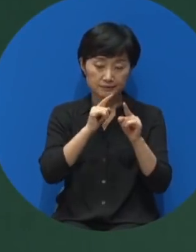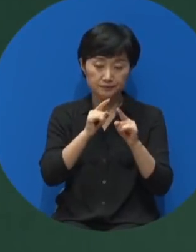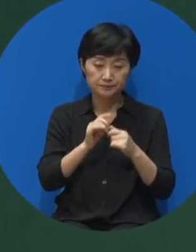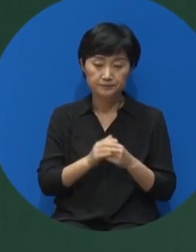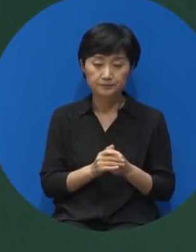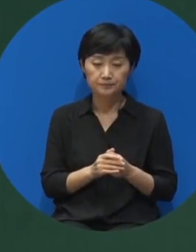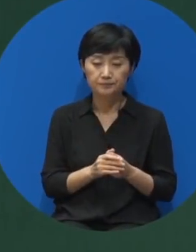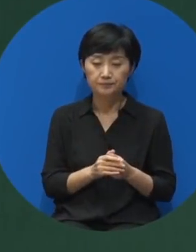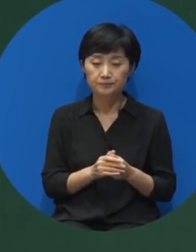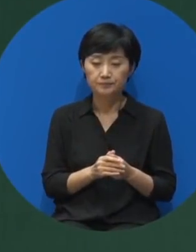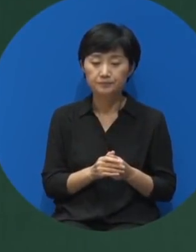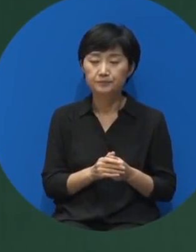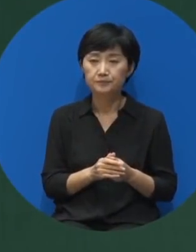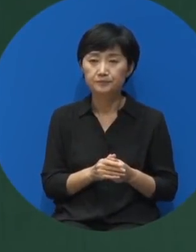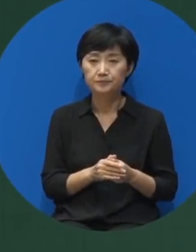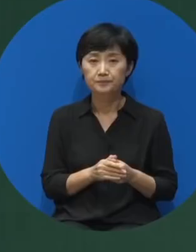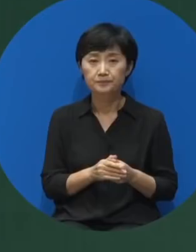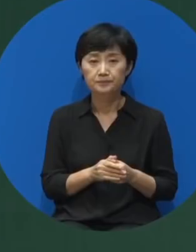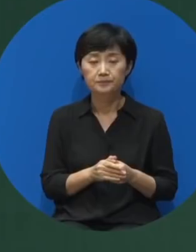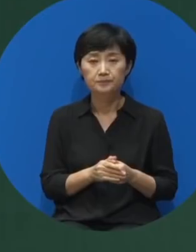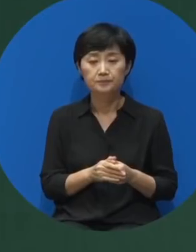出现了这样的话语。